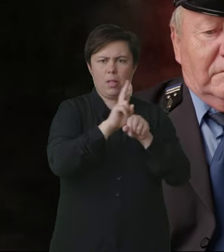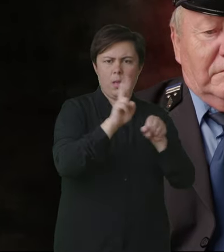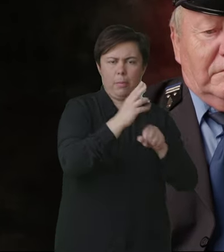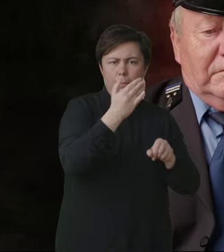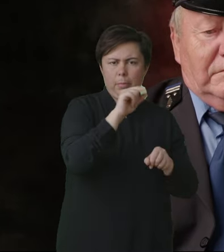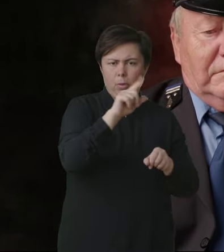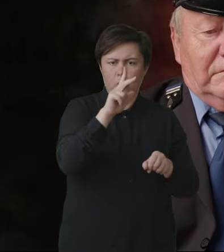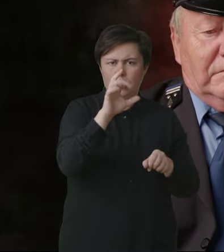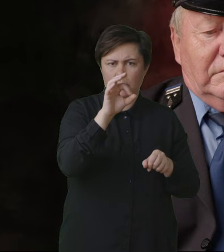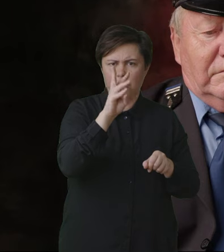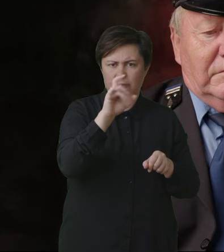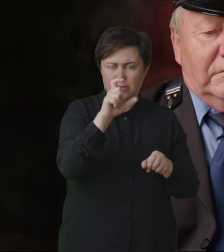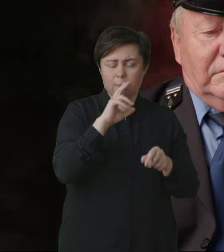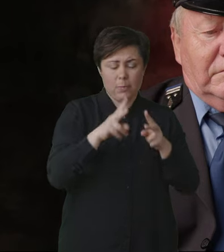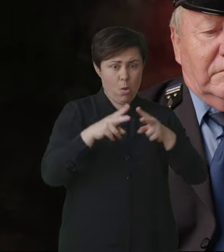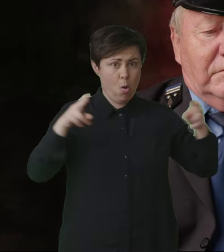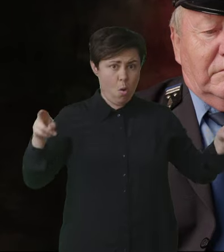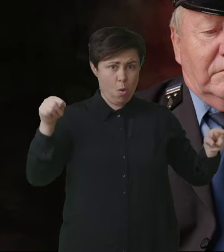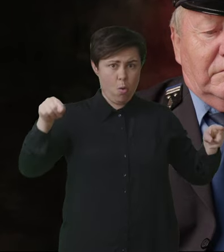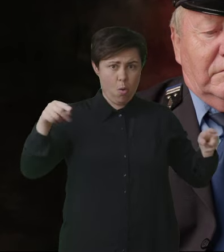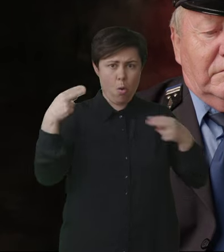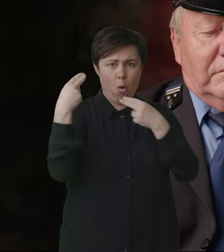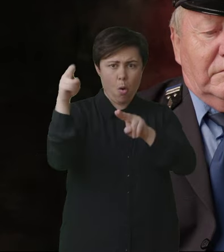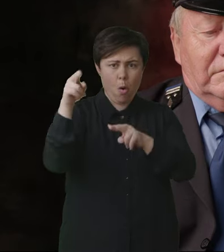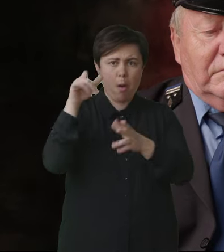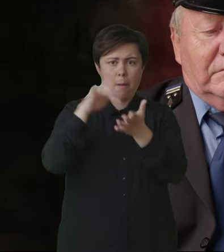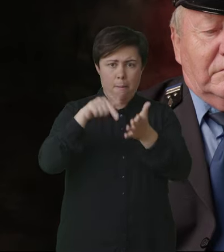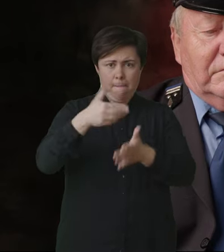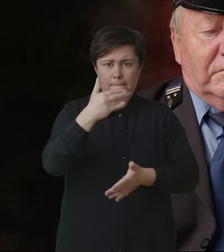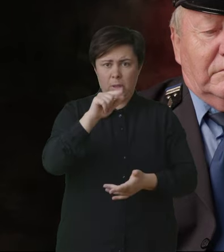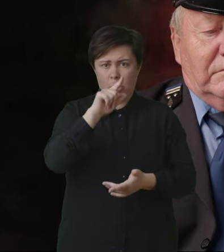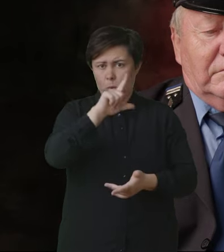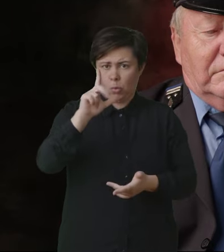Wrocław-Legnica-Miłkowice. Odcinek, który został oddany w Miłkowicach, czyli